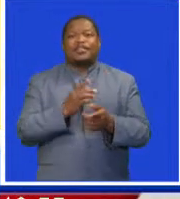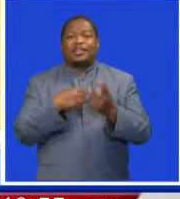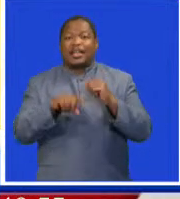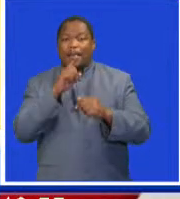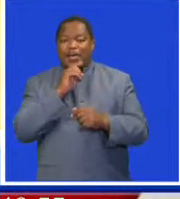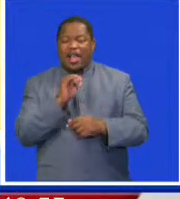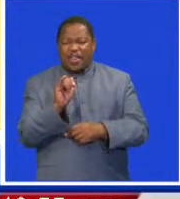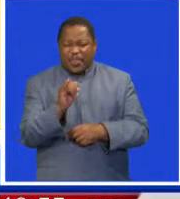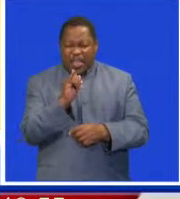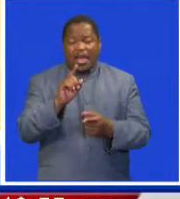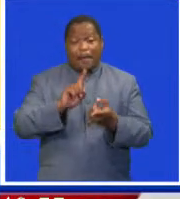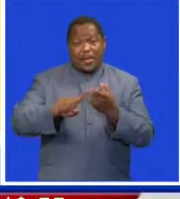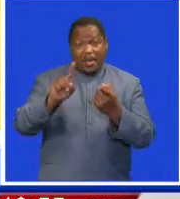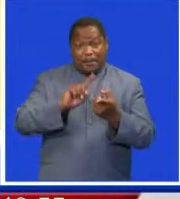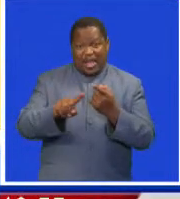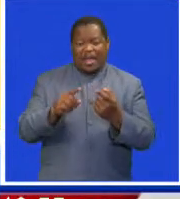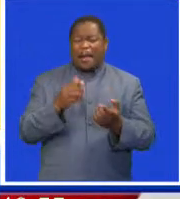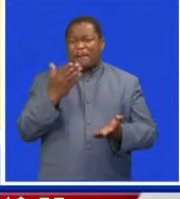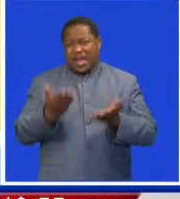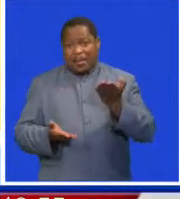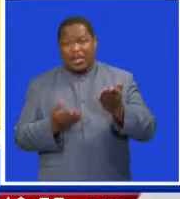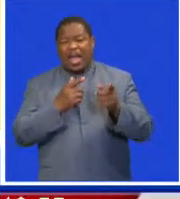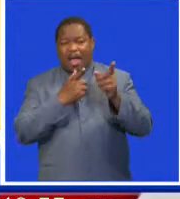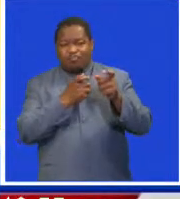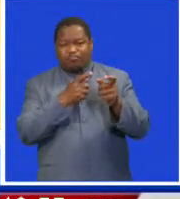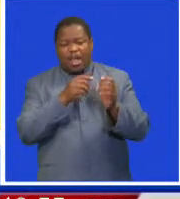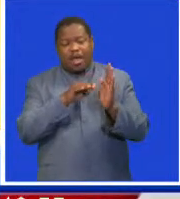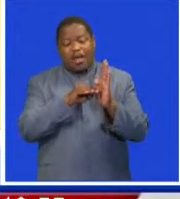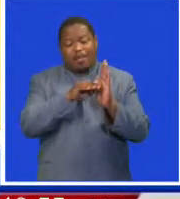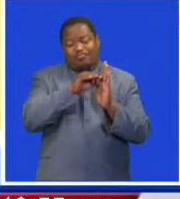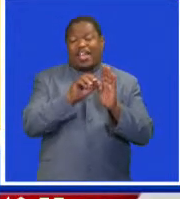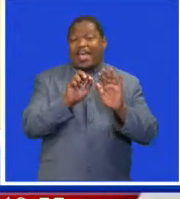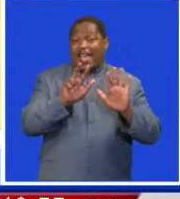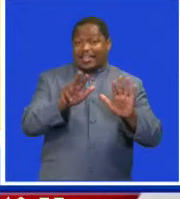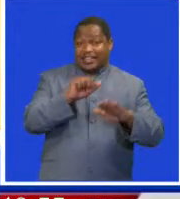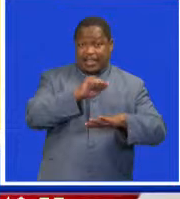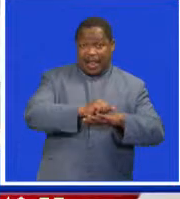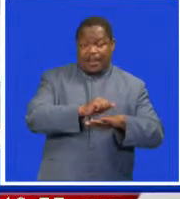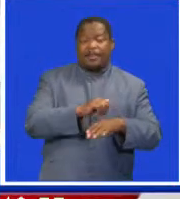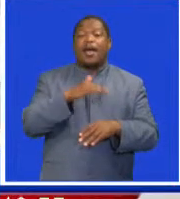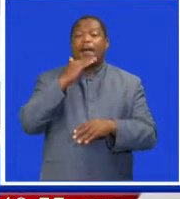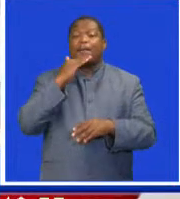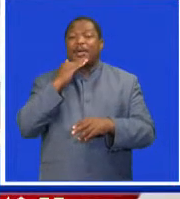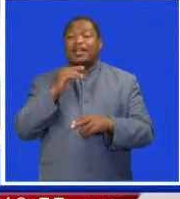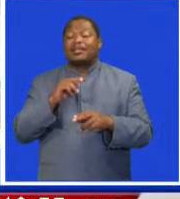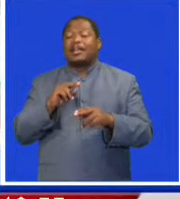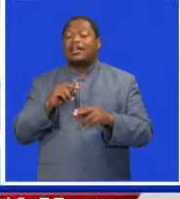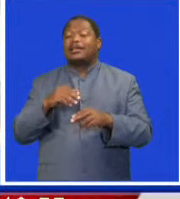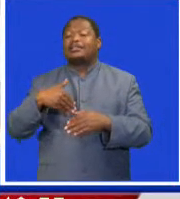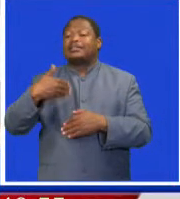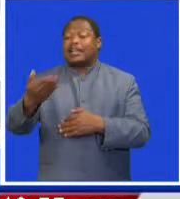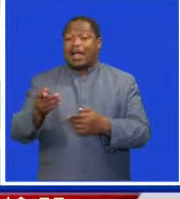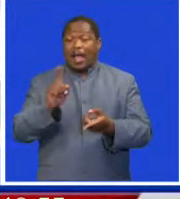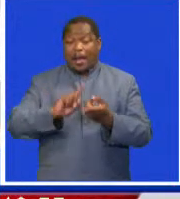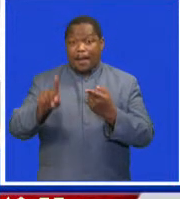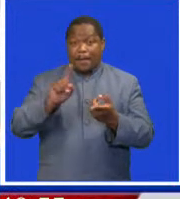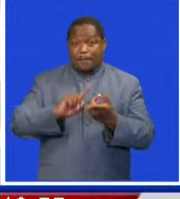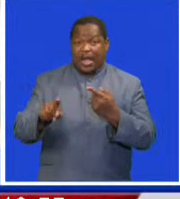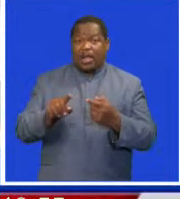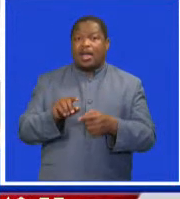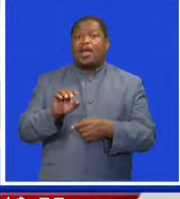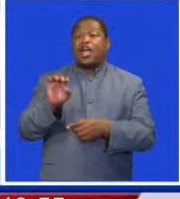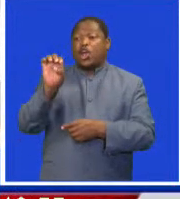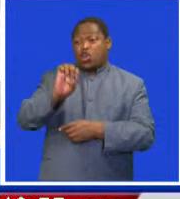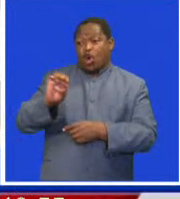icethe yesiphohlongo lokungayibona ingadlali imidlalo ye-Europe nakulo mnyaka. kanje emdlalweni irabi inhlangano irabi emhlabeni